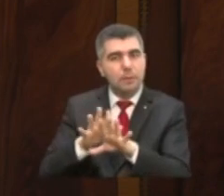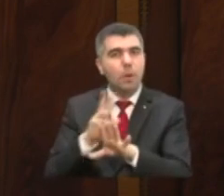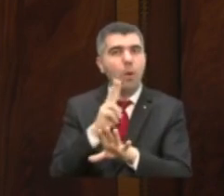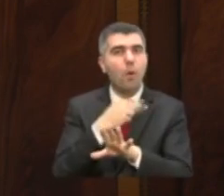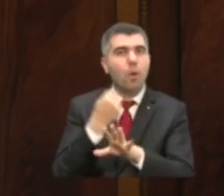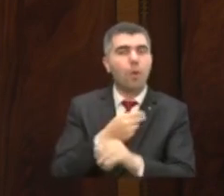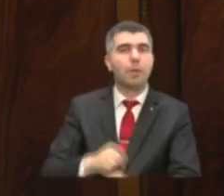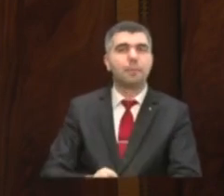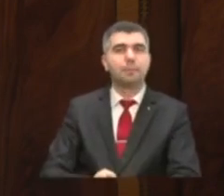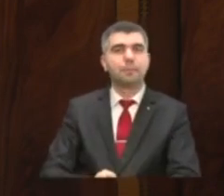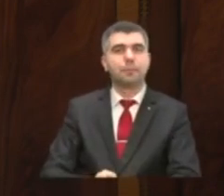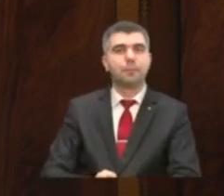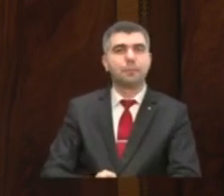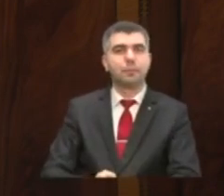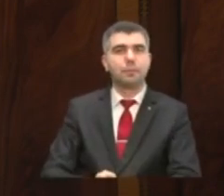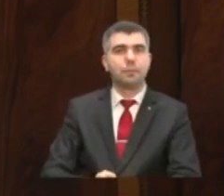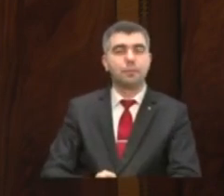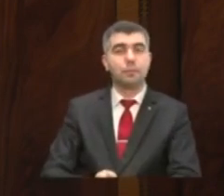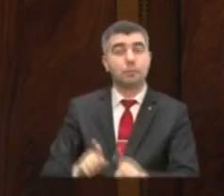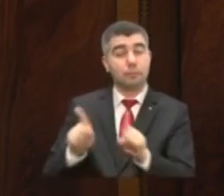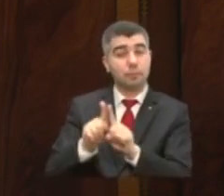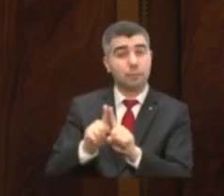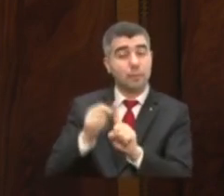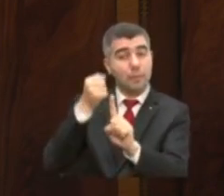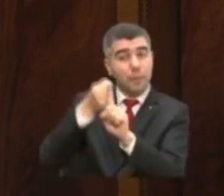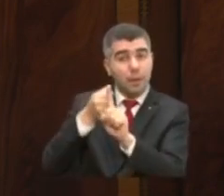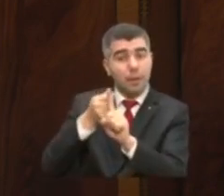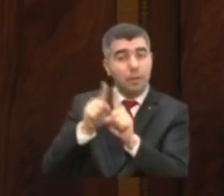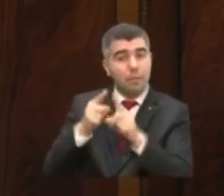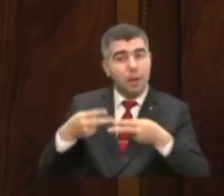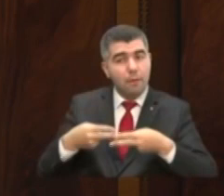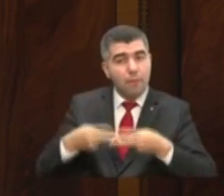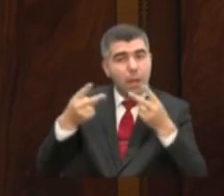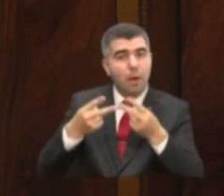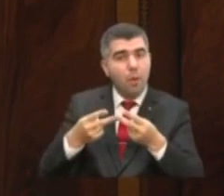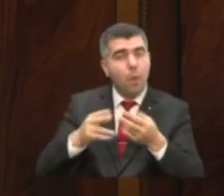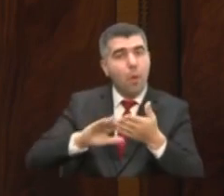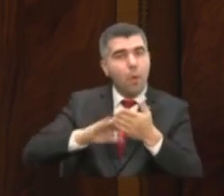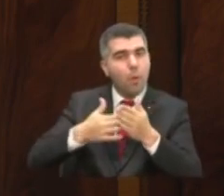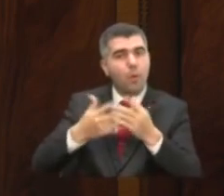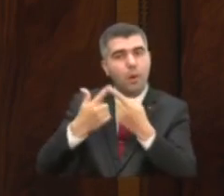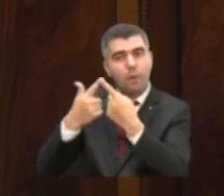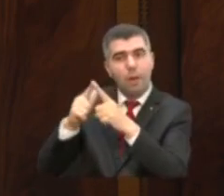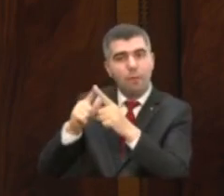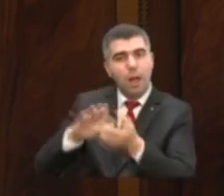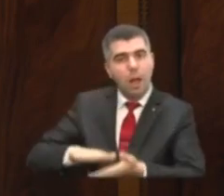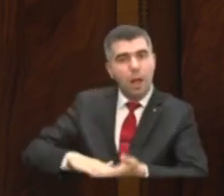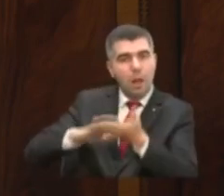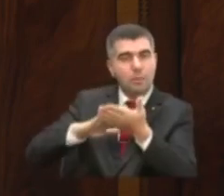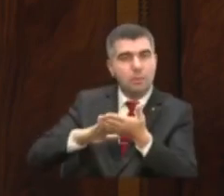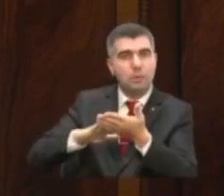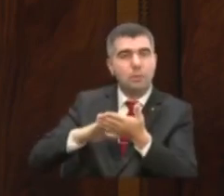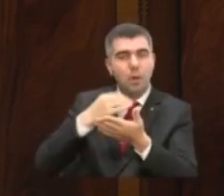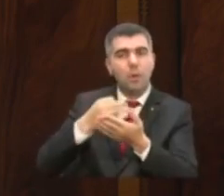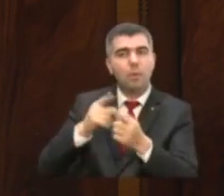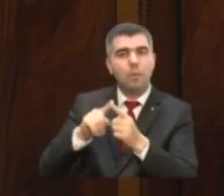ولذلك أريد أن أقول أولا هناك مواصلة لتنزيل الإصلاحات الهيكلية الرامية إلى تحسين مناخ الأعمال، والحمد لله مناخ